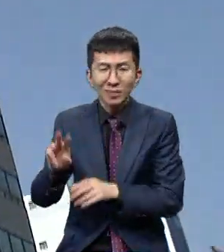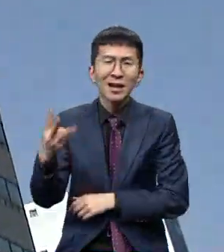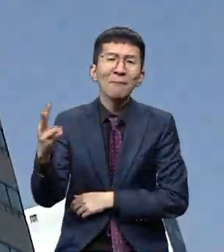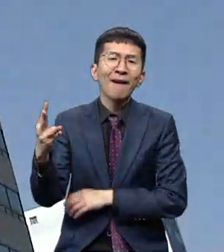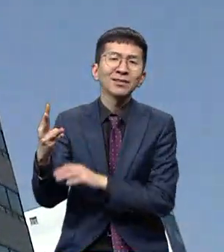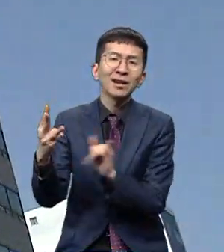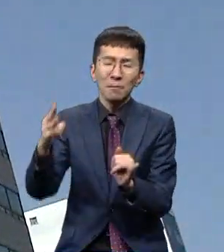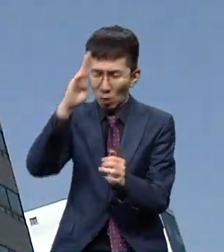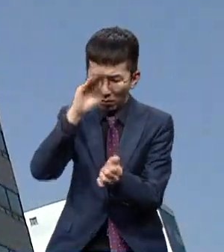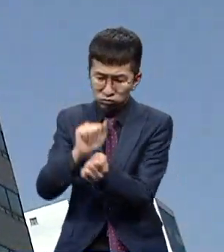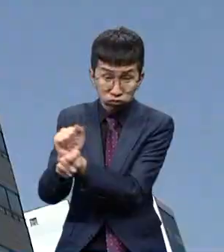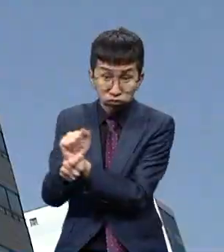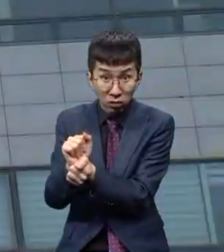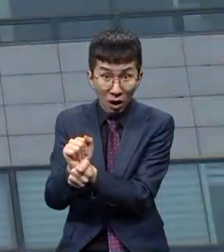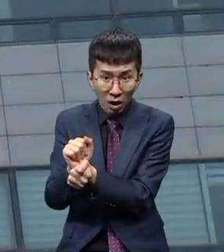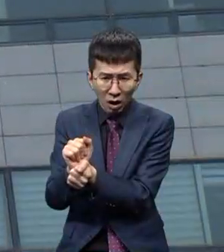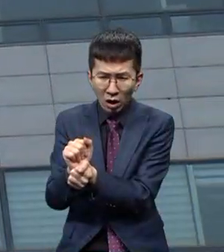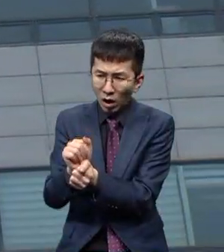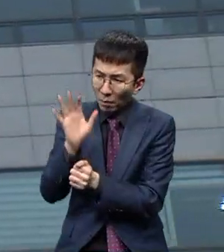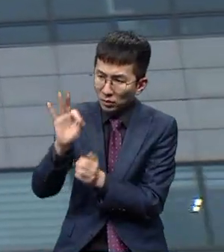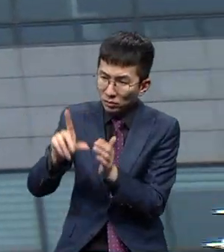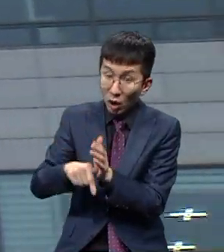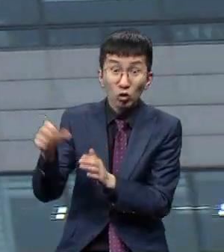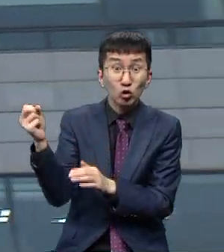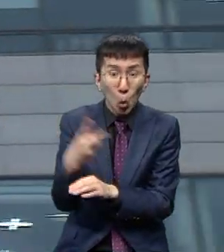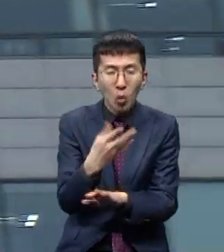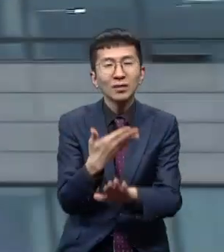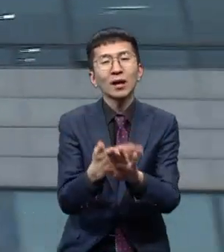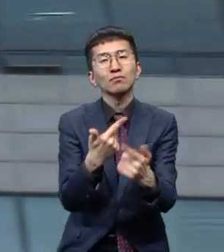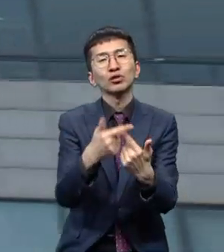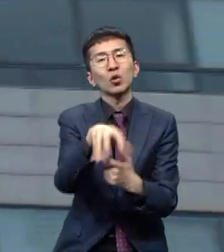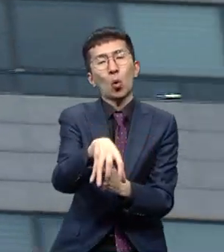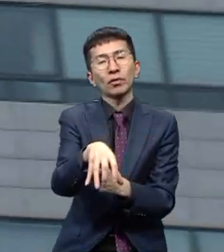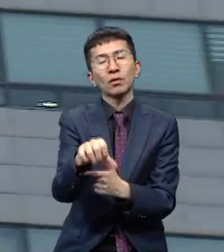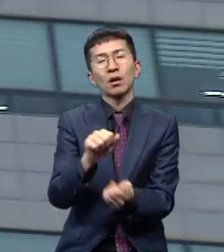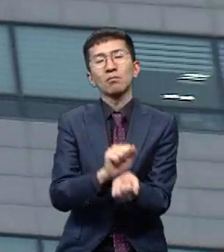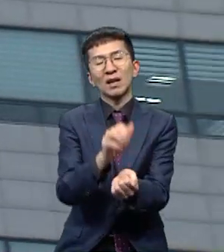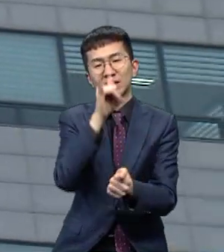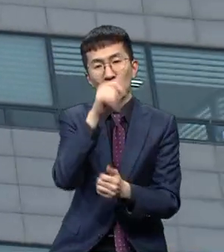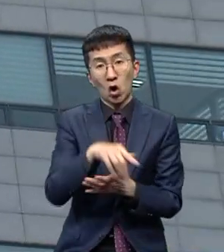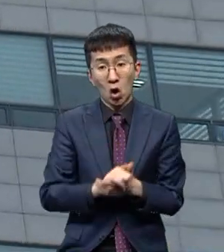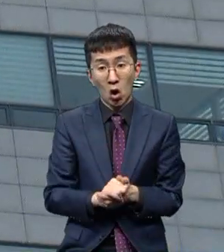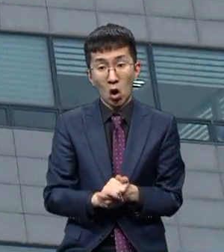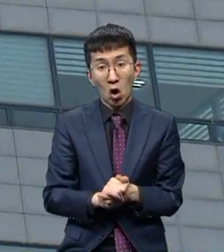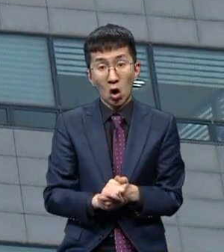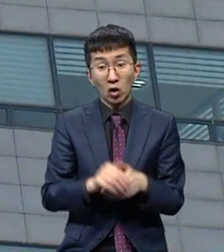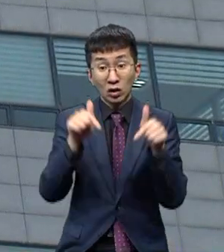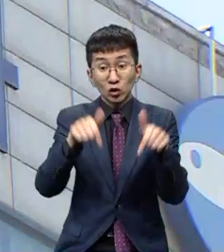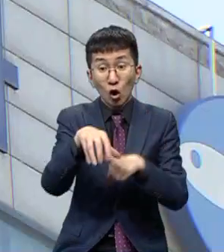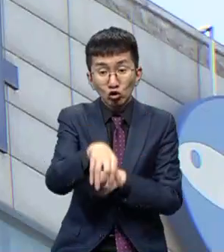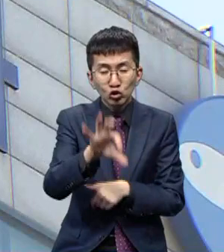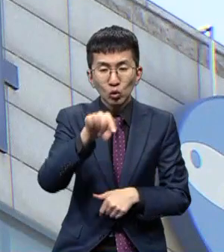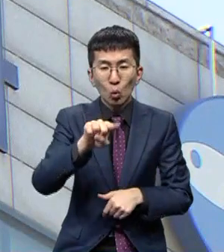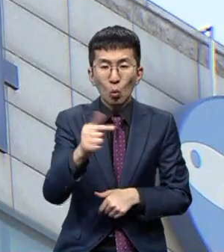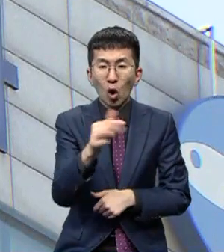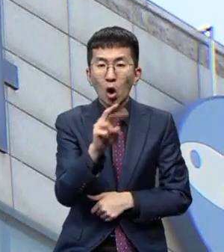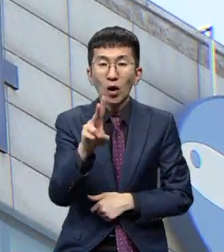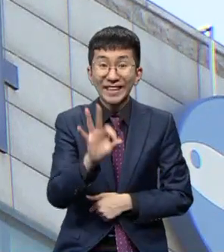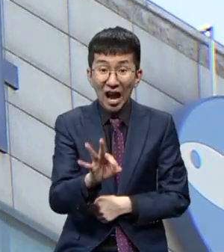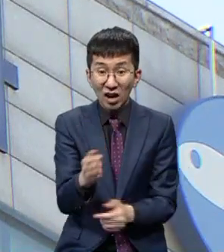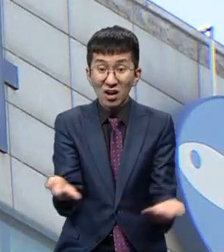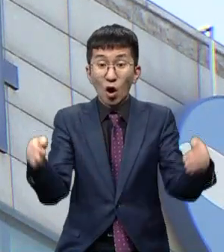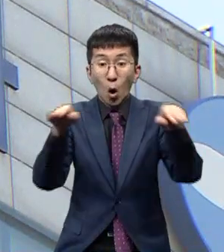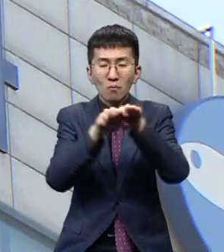다른 집단 감염이 확인됐습니다. 지난달 28일 이후 부산 서구의 원양 프라자 건물에서